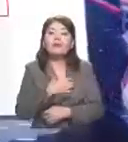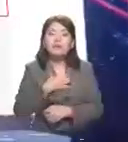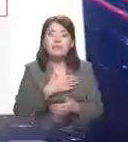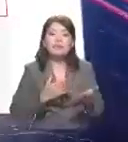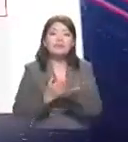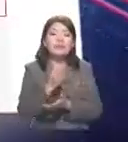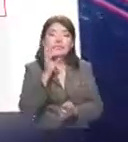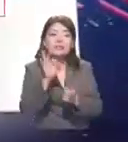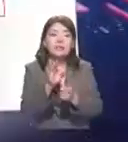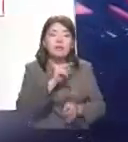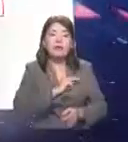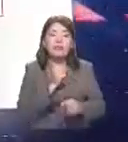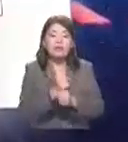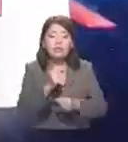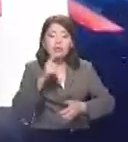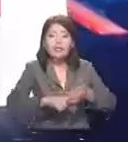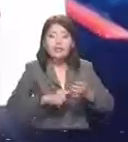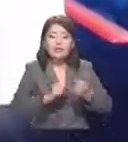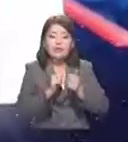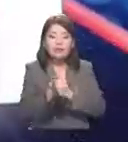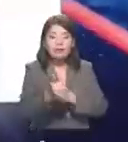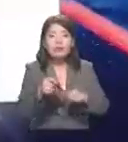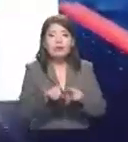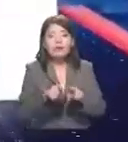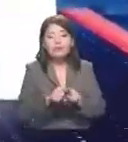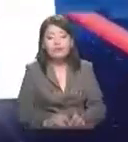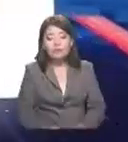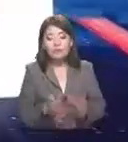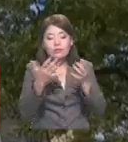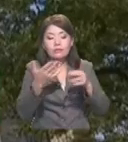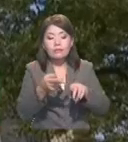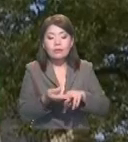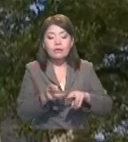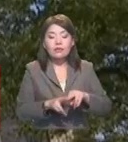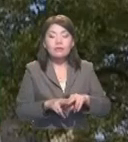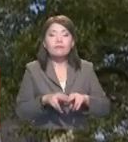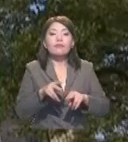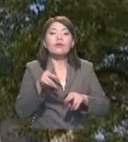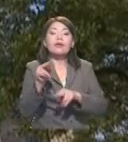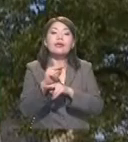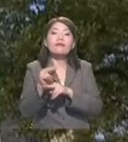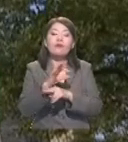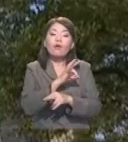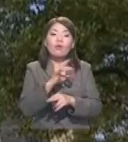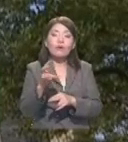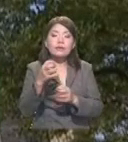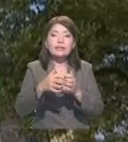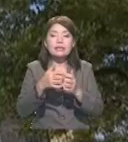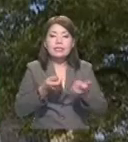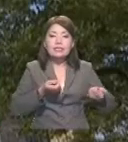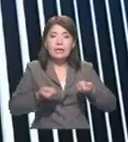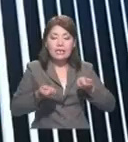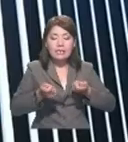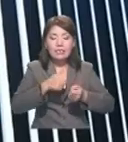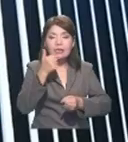целенаправленная работа религиозных лидеров по предотвращению подобных ситуаций и тенденций. Реформирование ООН, роль средних держав в процессе